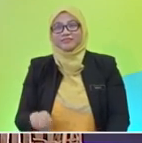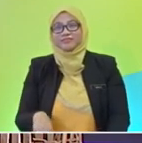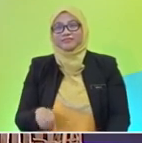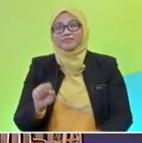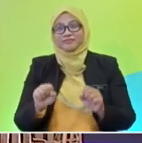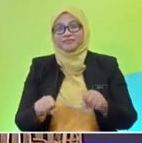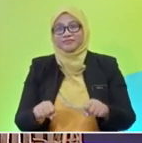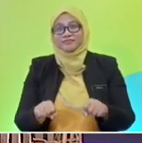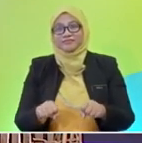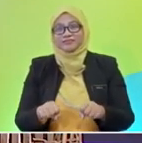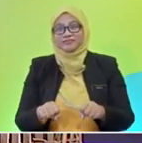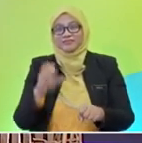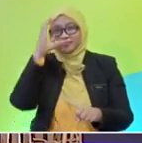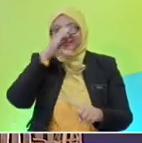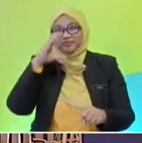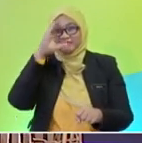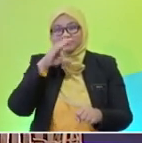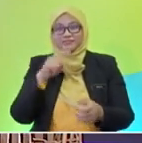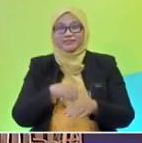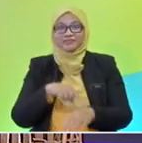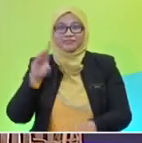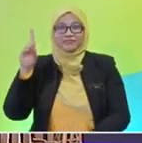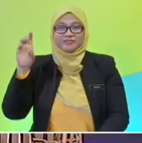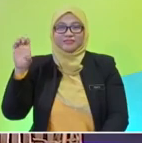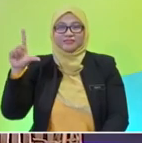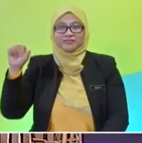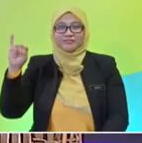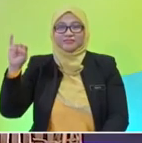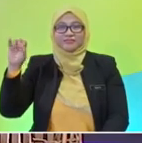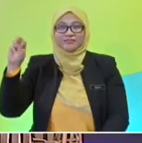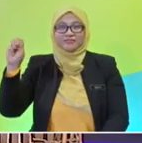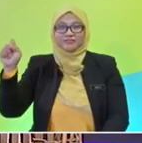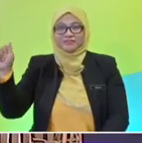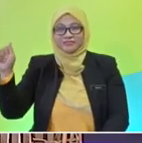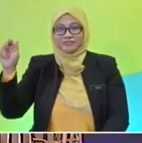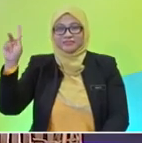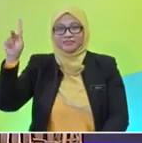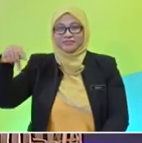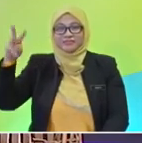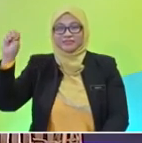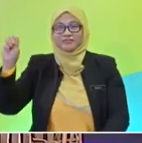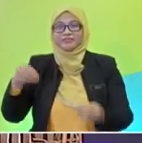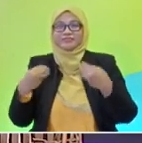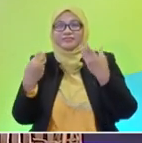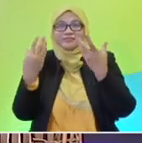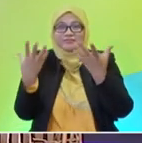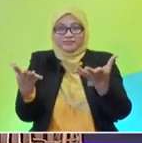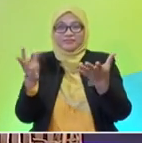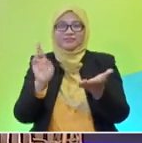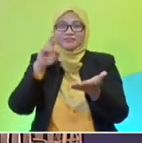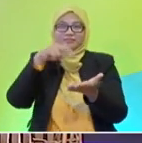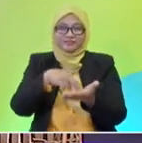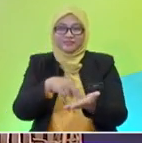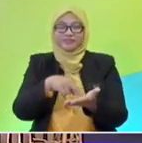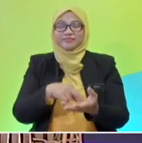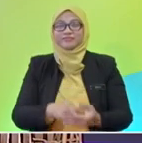sebab di Pelantar D5 KPM kita ada sediakan macam-macam sumber pembelajaran, bahan pembelajaran dan juga